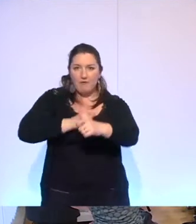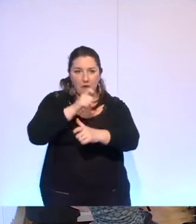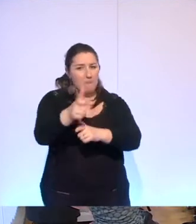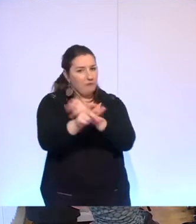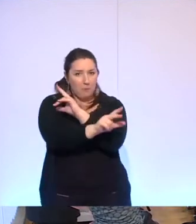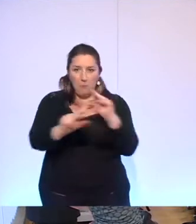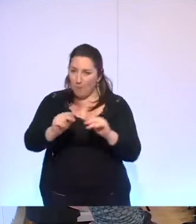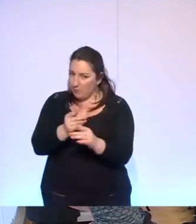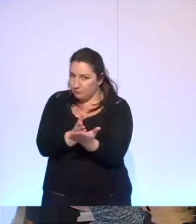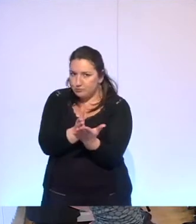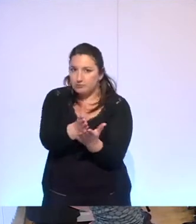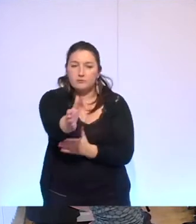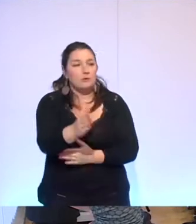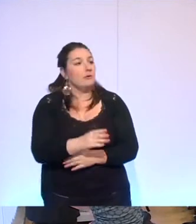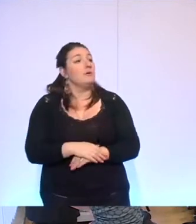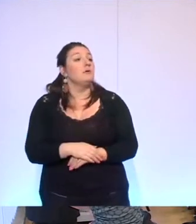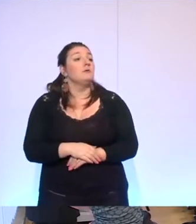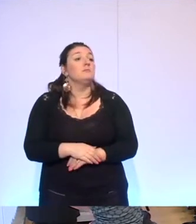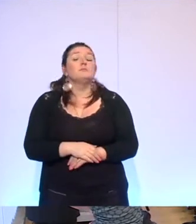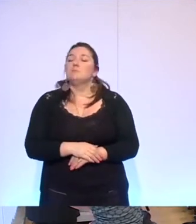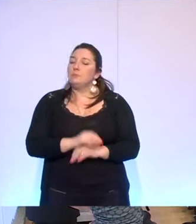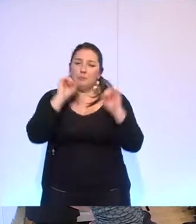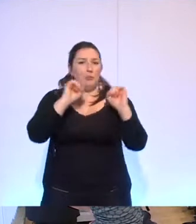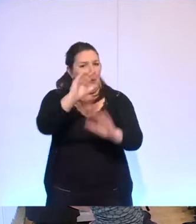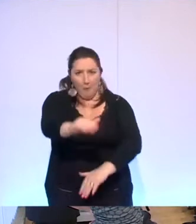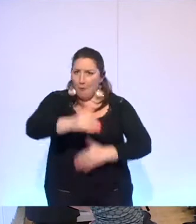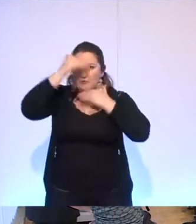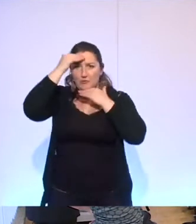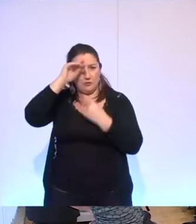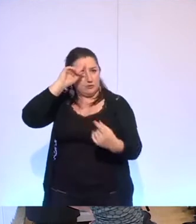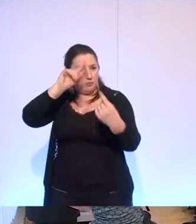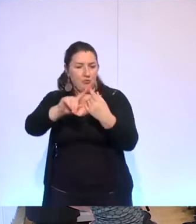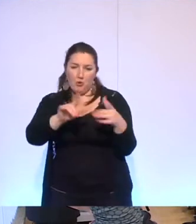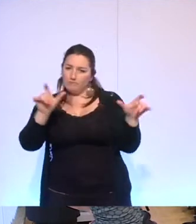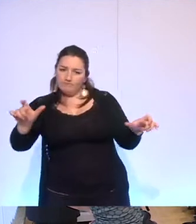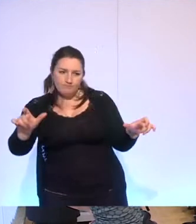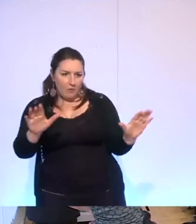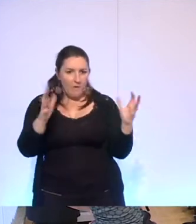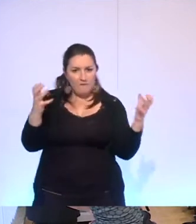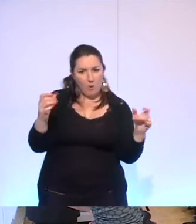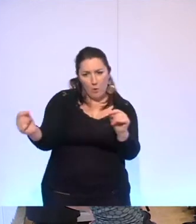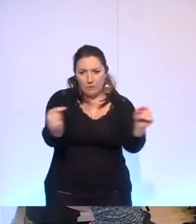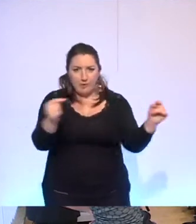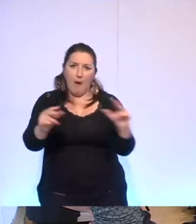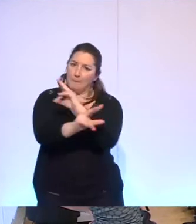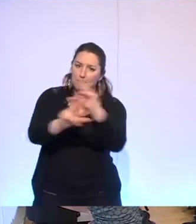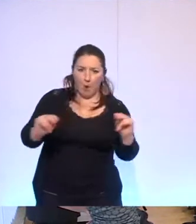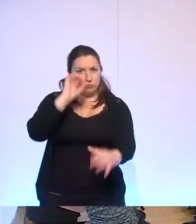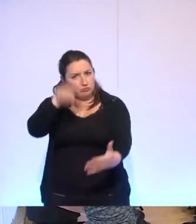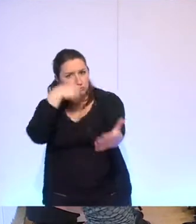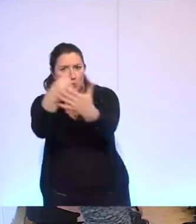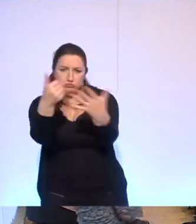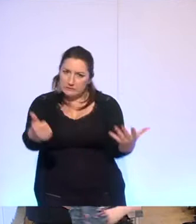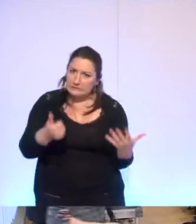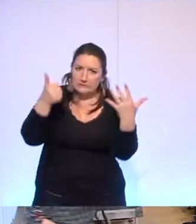Quoi qu'il arrive, vous pouvez compter sur moi pour garantir la sérénité des débats tout au long du mandat. Je ne